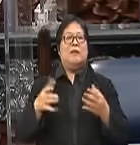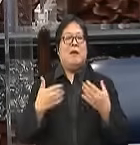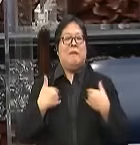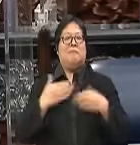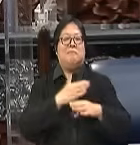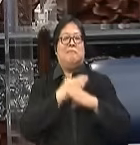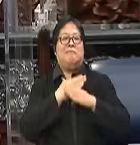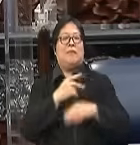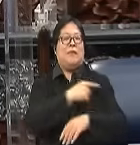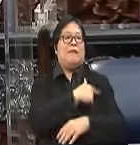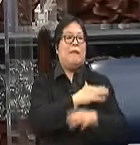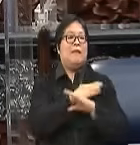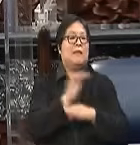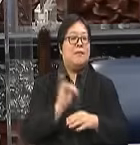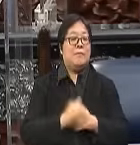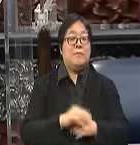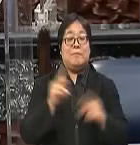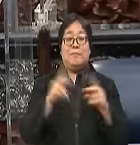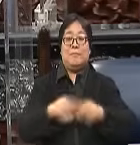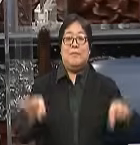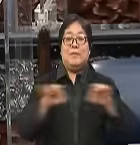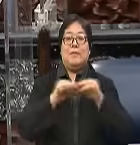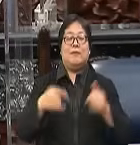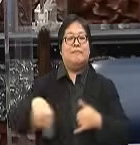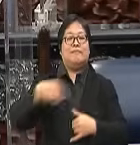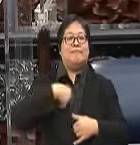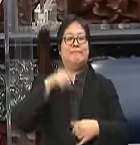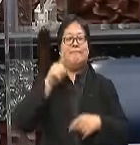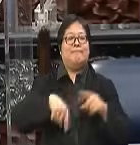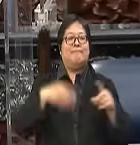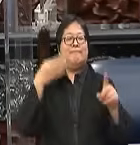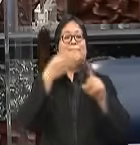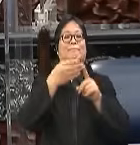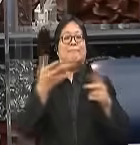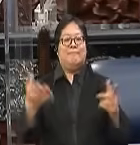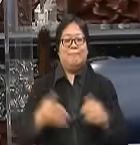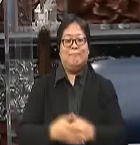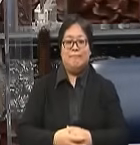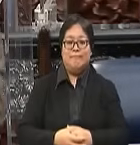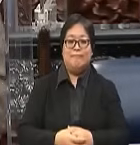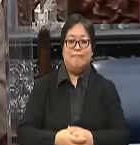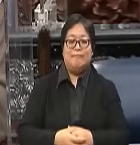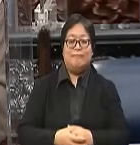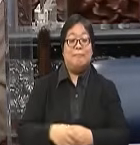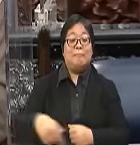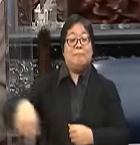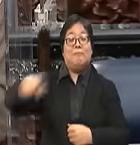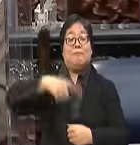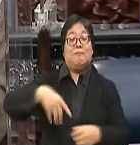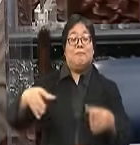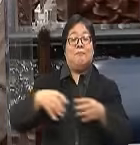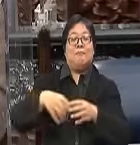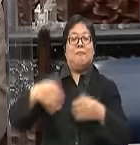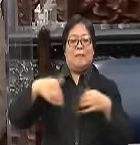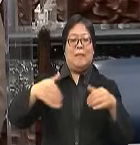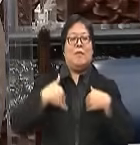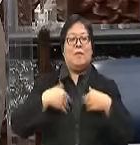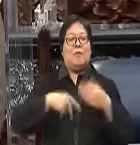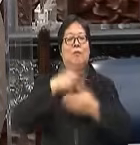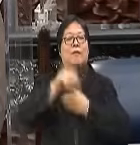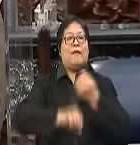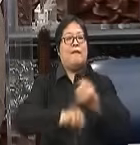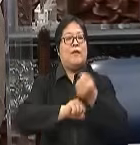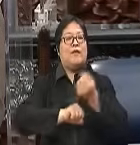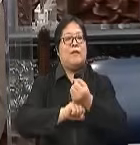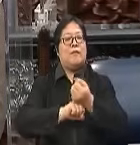setel paling penting sekarang ini sukar untuk kita capai jadi pada waktu ini kita masih ada program edukasi